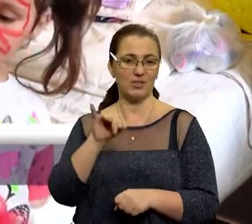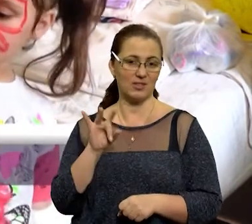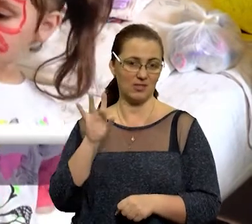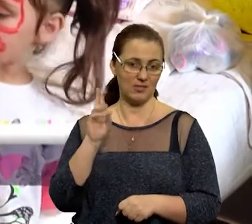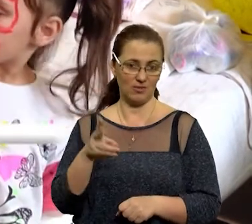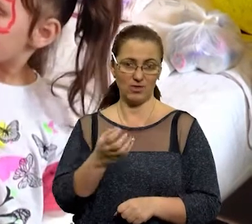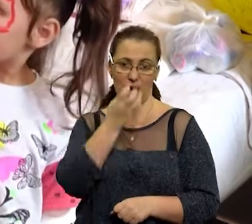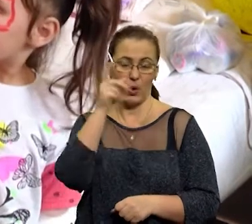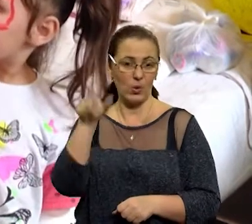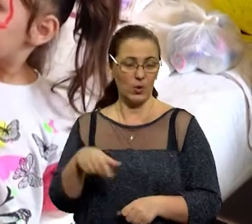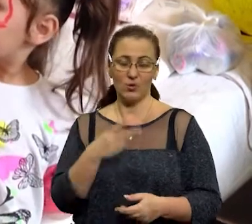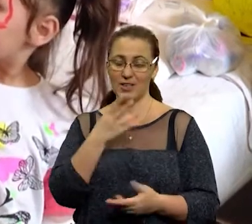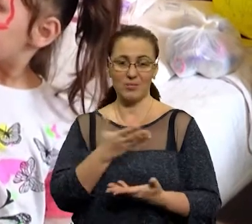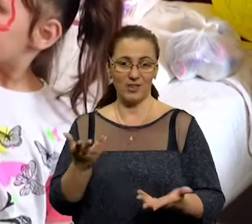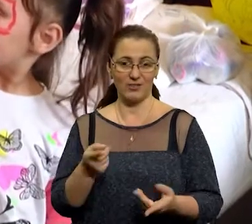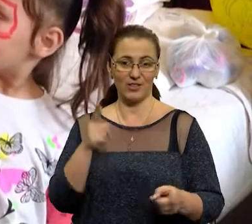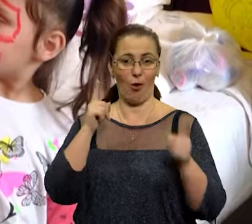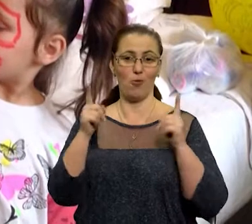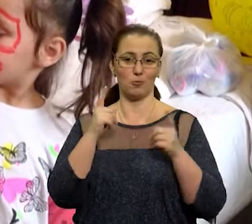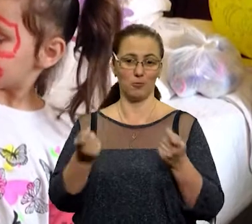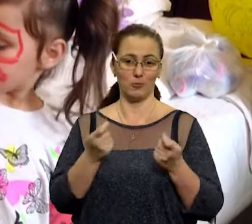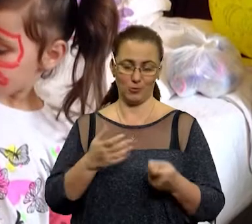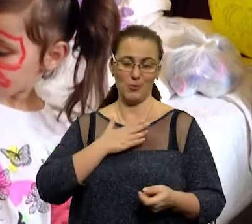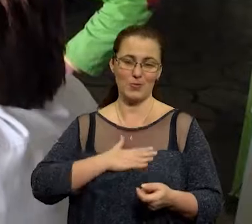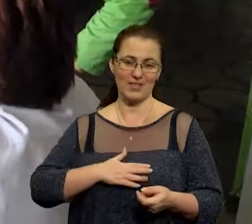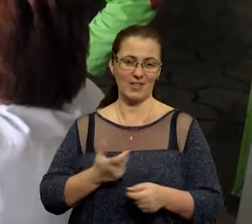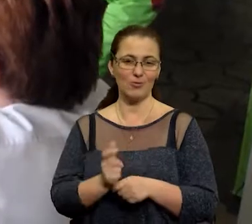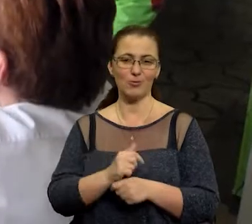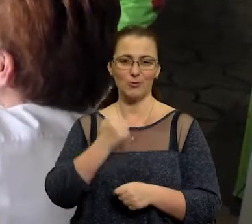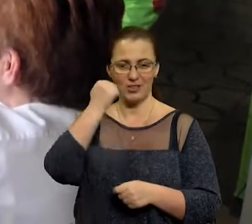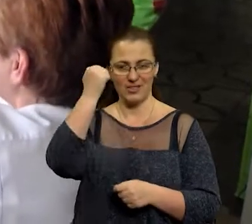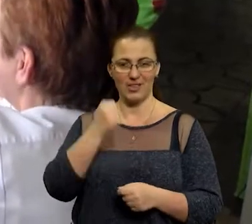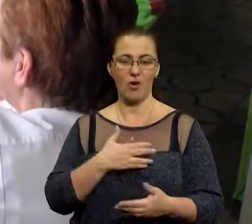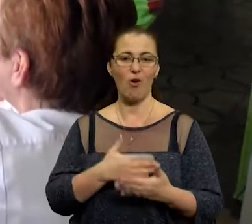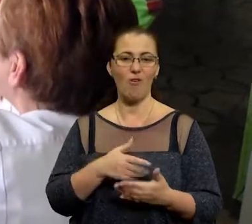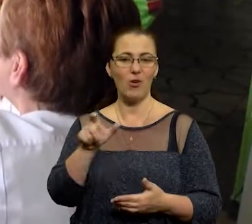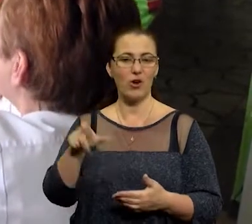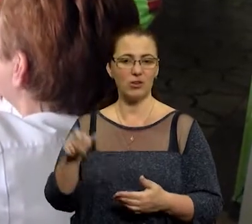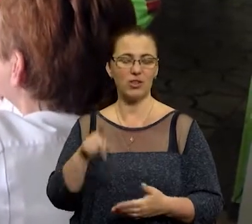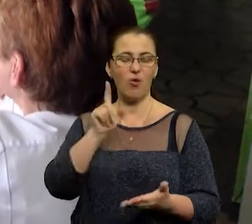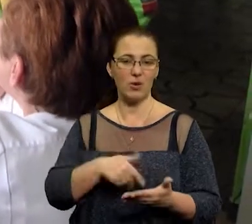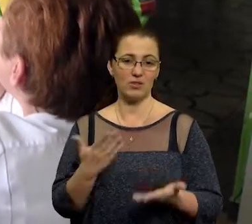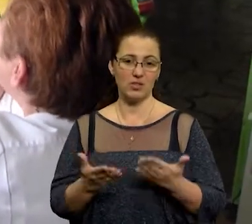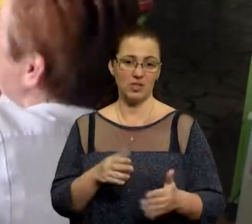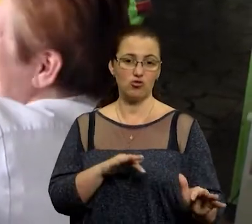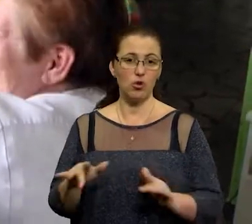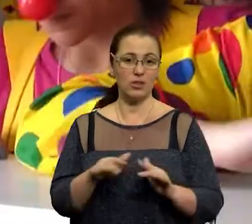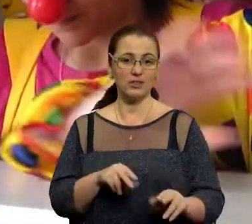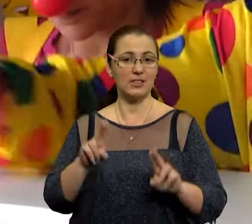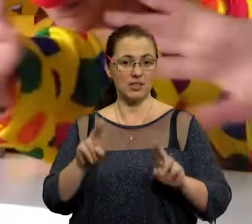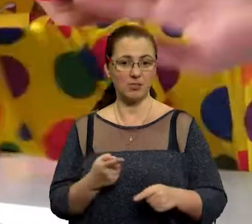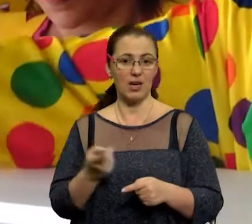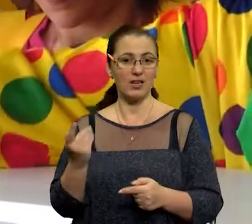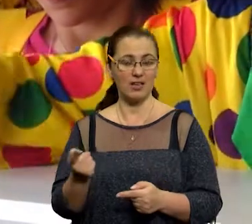ще в такому легкому шоці, але приємному. Дуже дякую. Волонтери певні, якщо діяти за правилами, їхній виступ – це